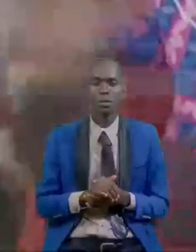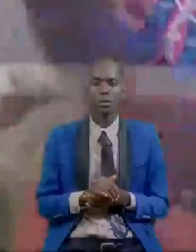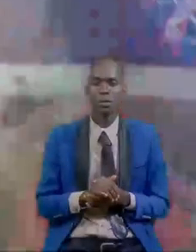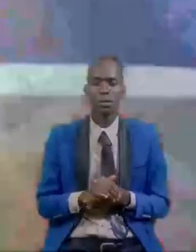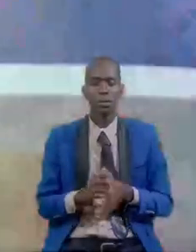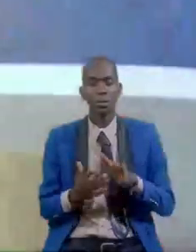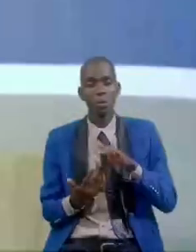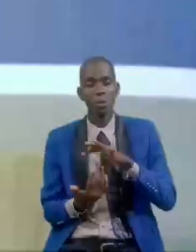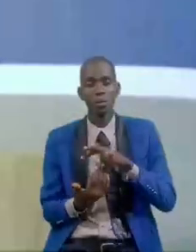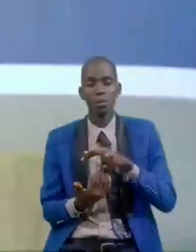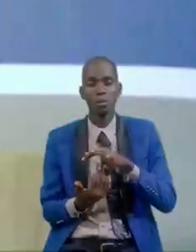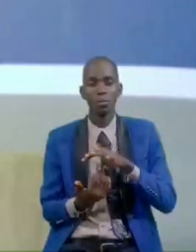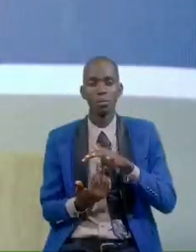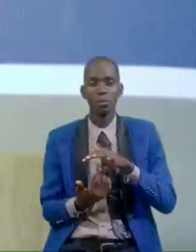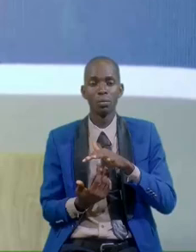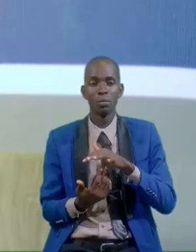Et brûle